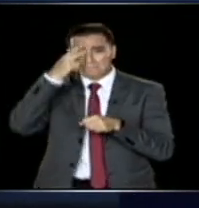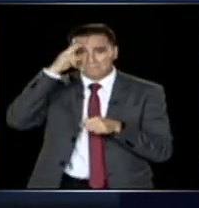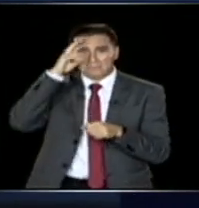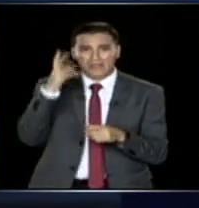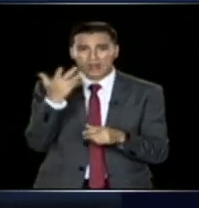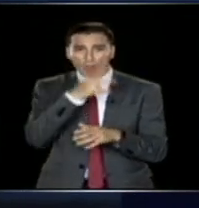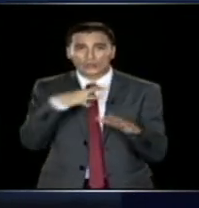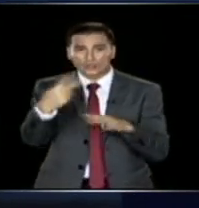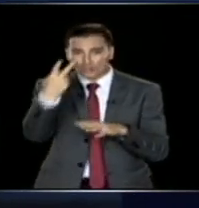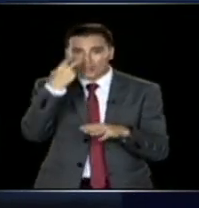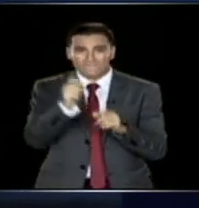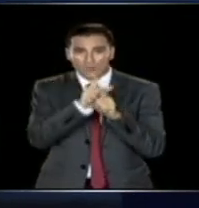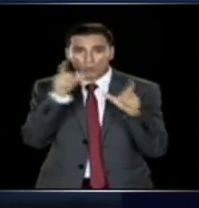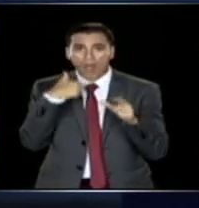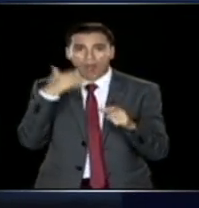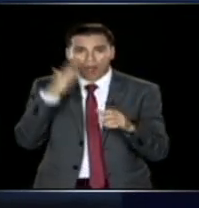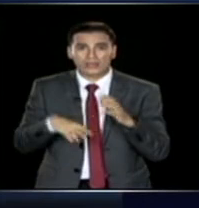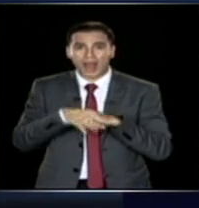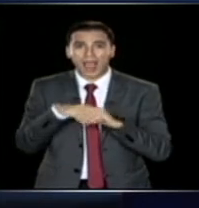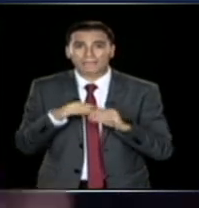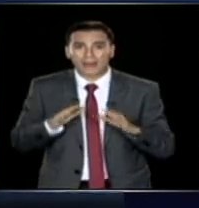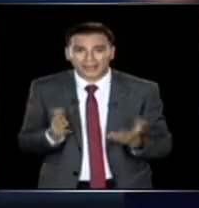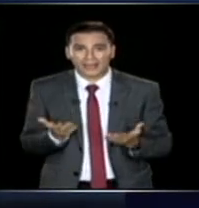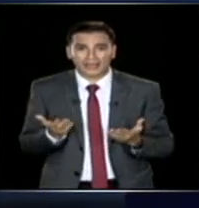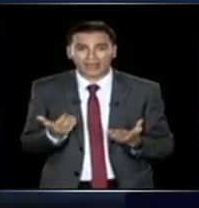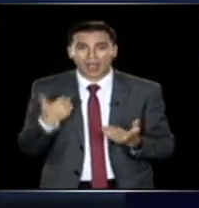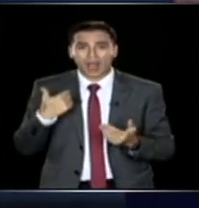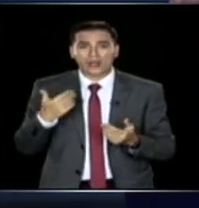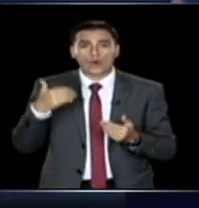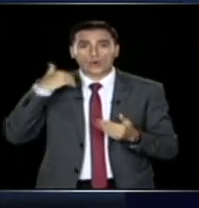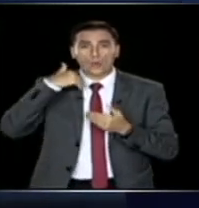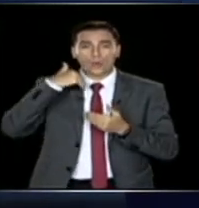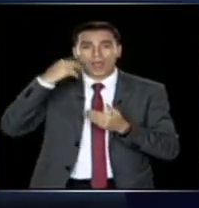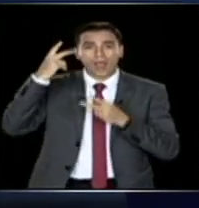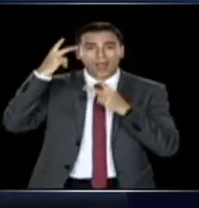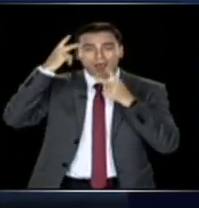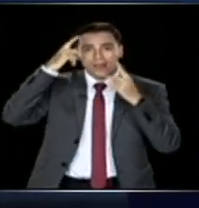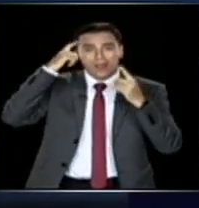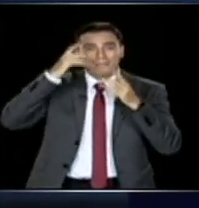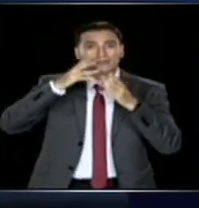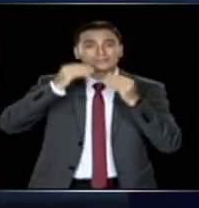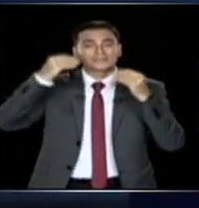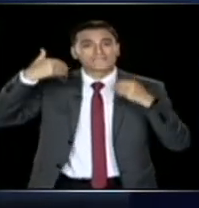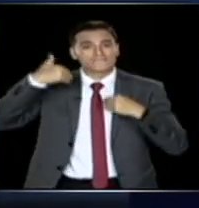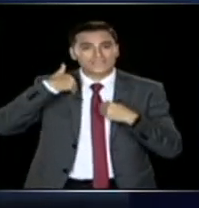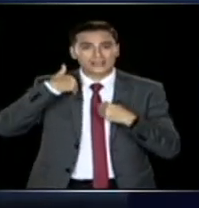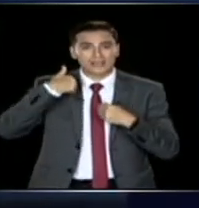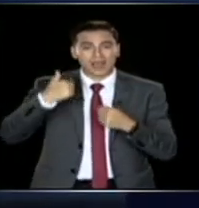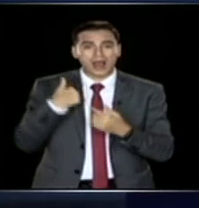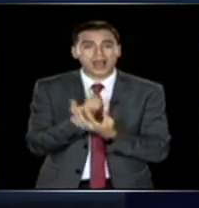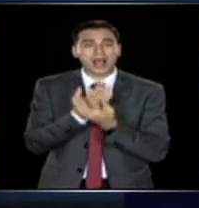هما شافوا انا اقدر اعمل ايه؟ انا جوايا احلام كتير، شايفة بكرة بيا باللي